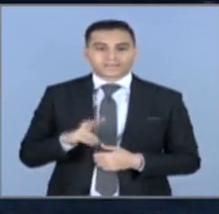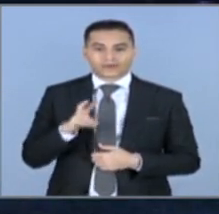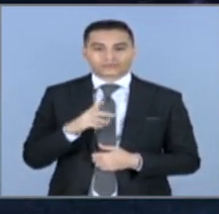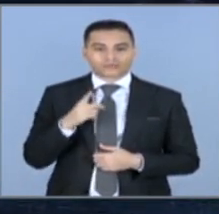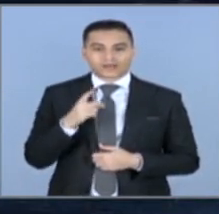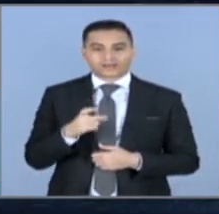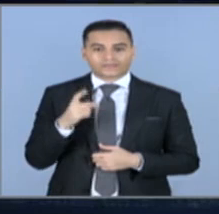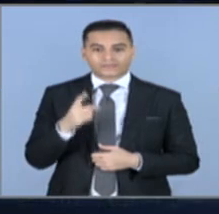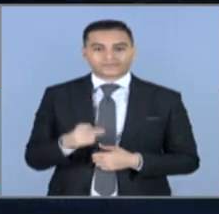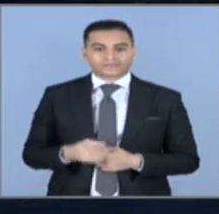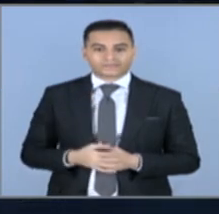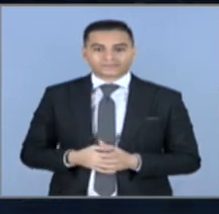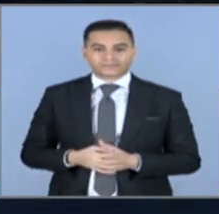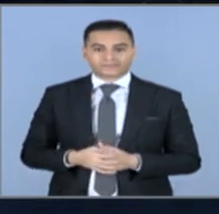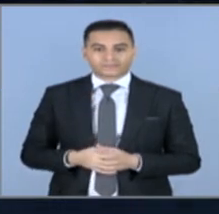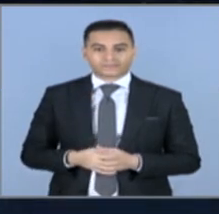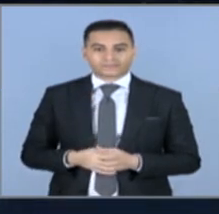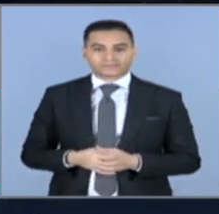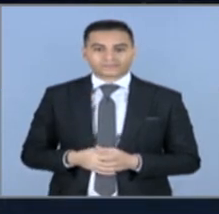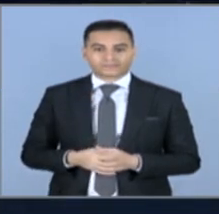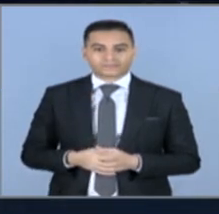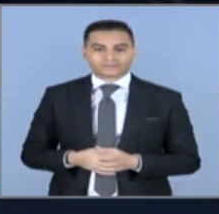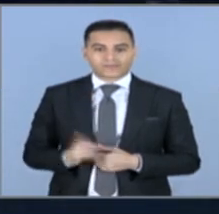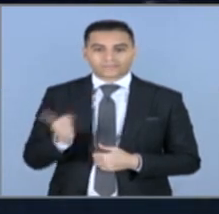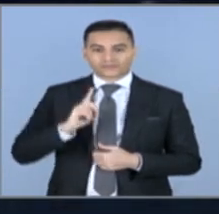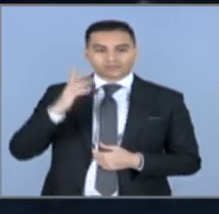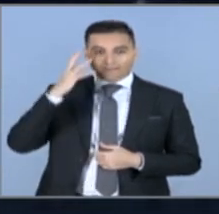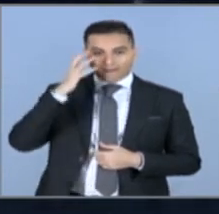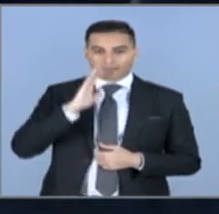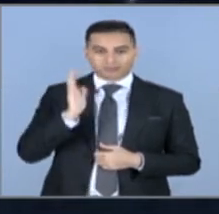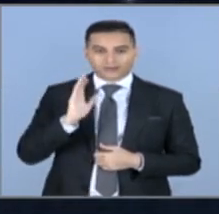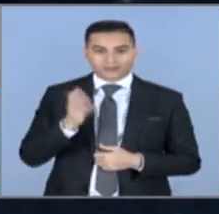27 هدف، وطبعاً ما هوش محمد صلاح.